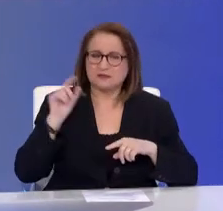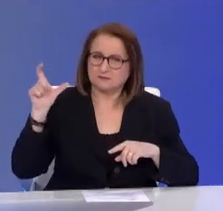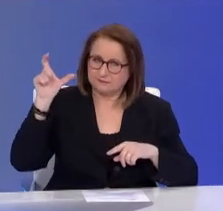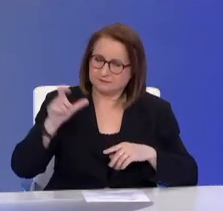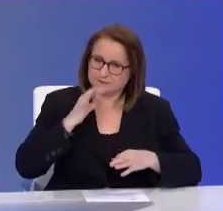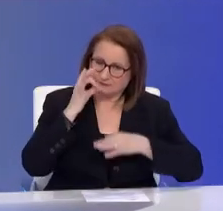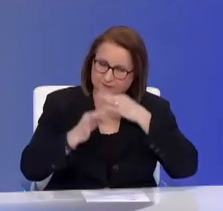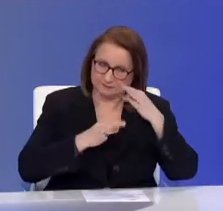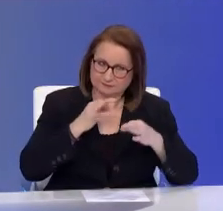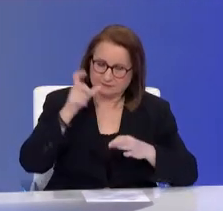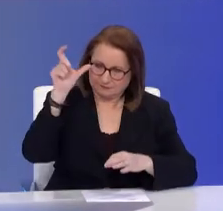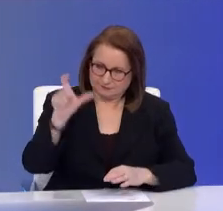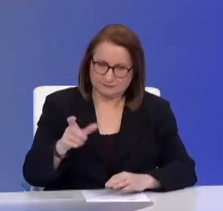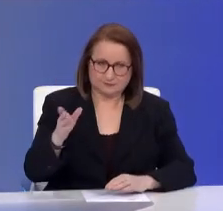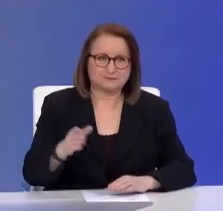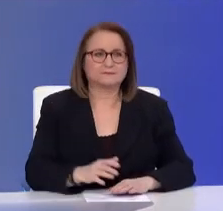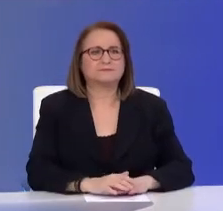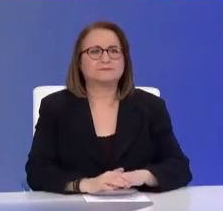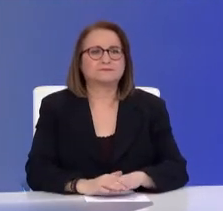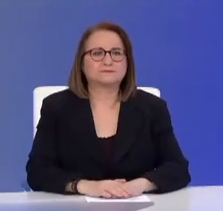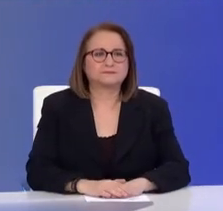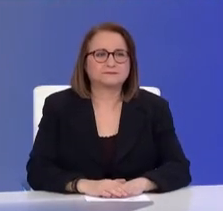κύριος Μητσοτάκης, καλείται